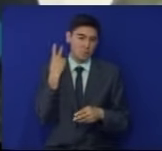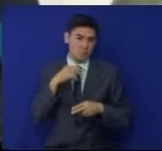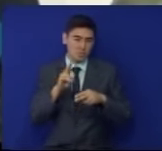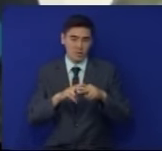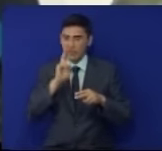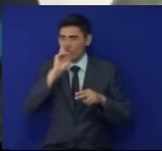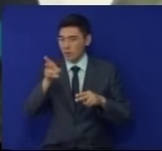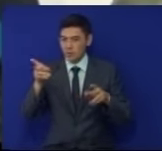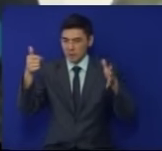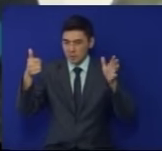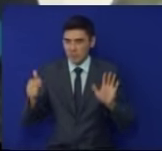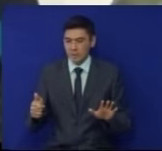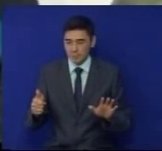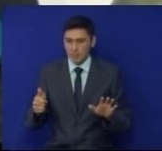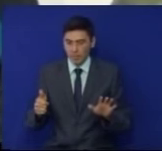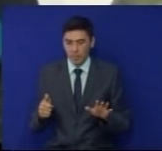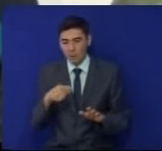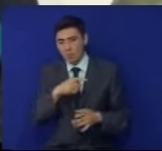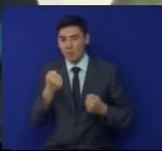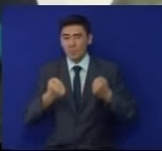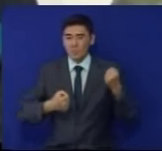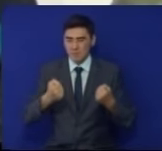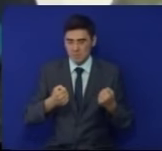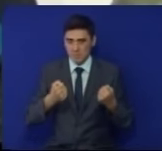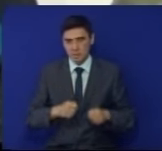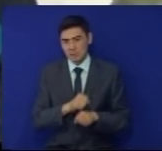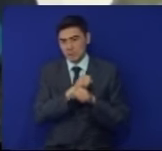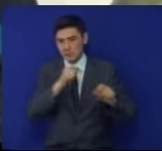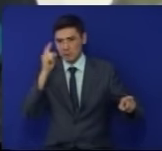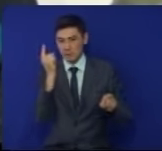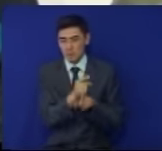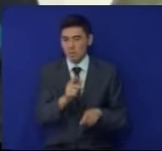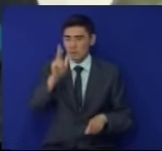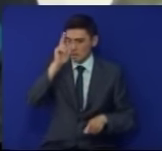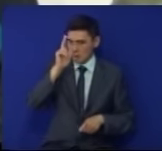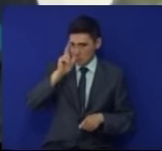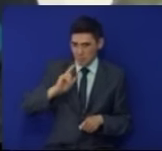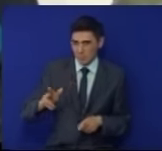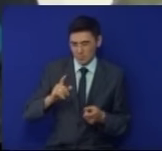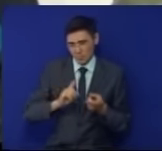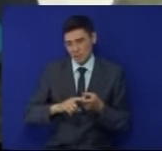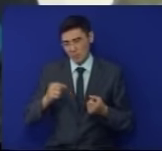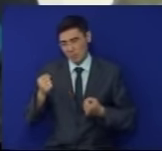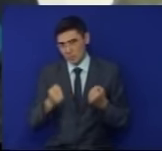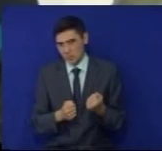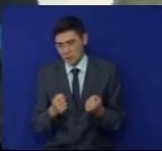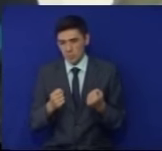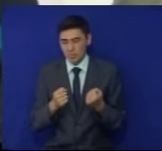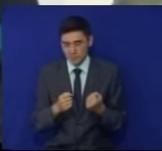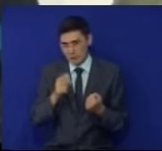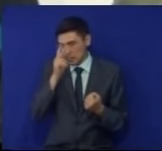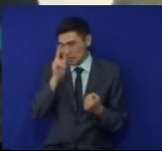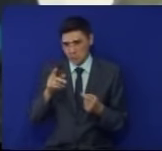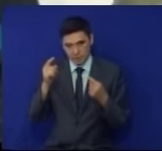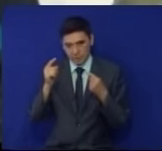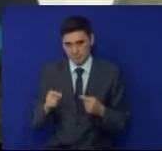сроком на 2 года 6 месяцев с лишением права управлять заниматься определенной деятельностью, связанной с управлением транспортными средствами сроком на